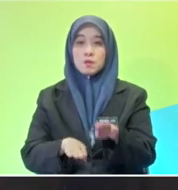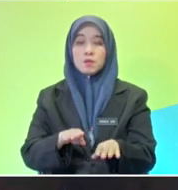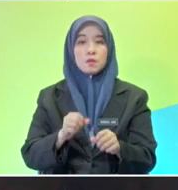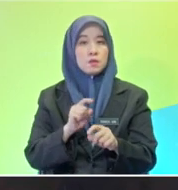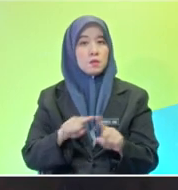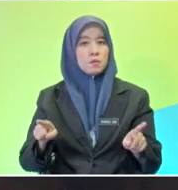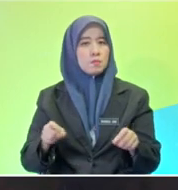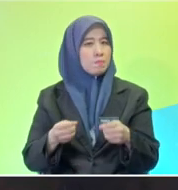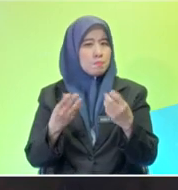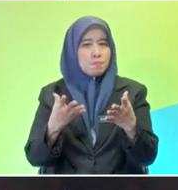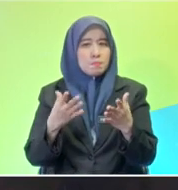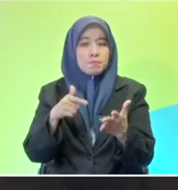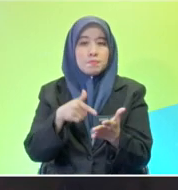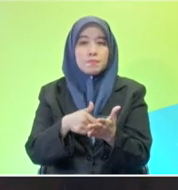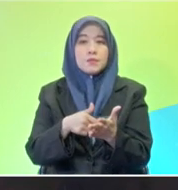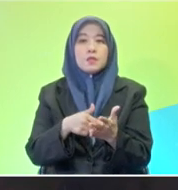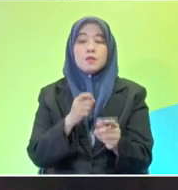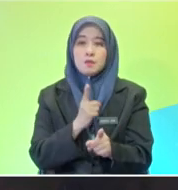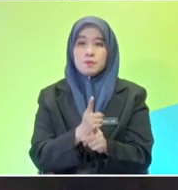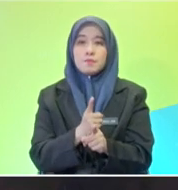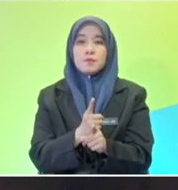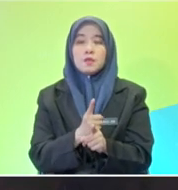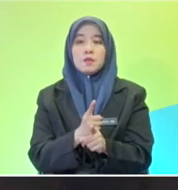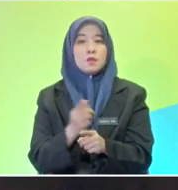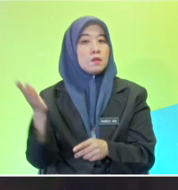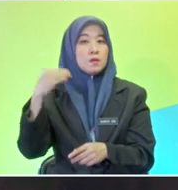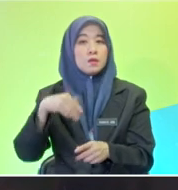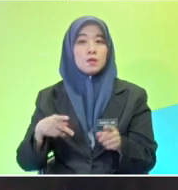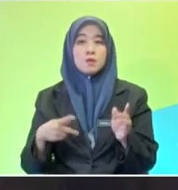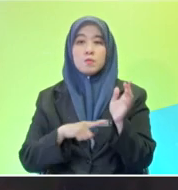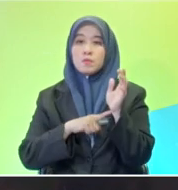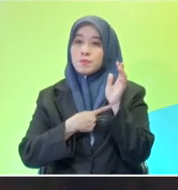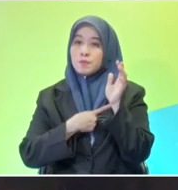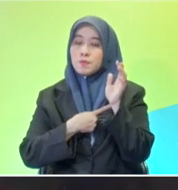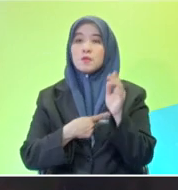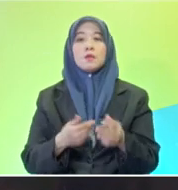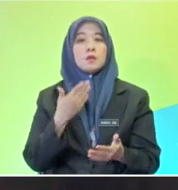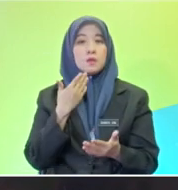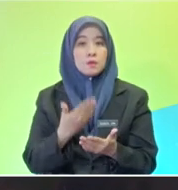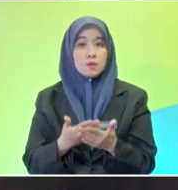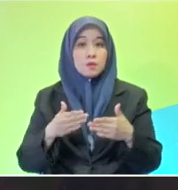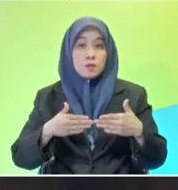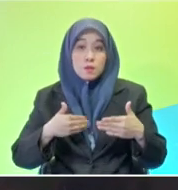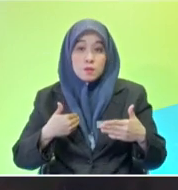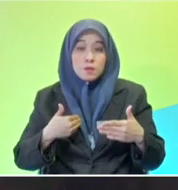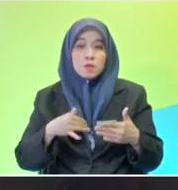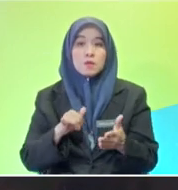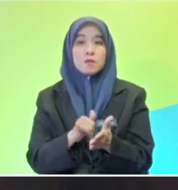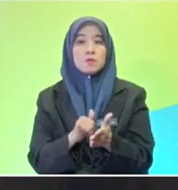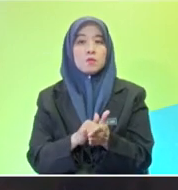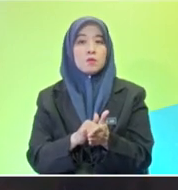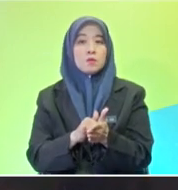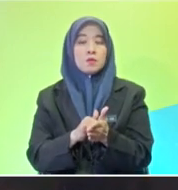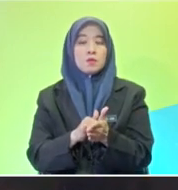cikgu? Betul betul tu. Okey cikgu, jom kita mulakan kelas hari ini cikgu. Okey baik. Sebelum tu Fika,